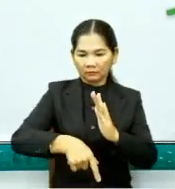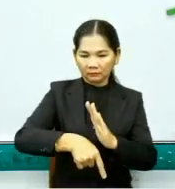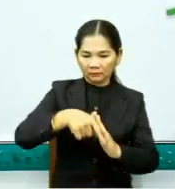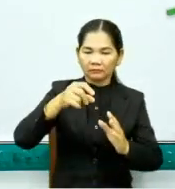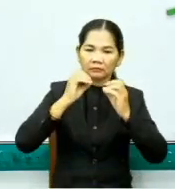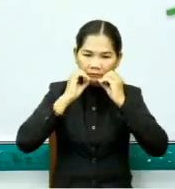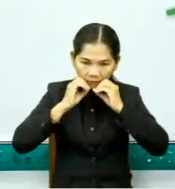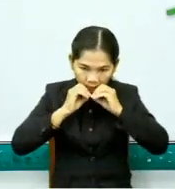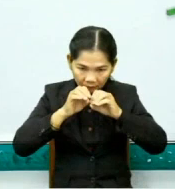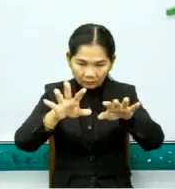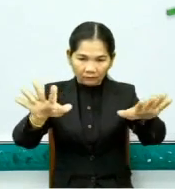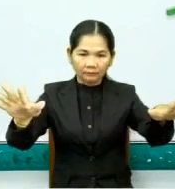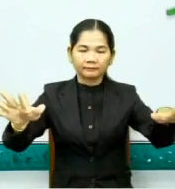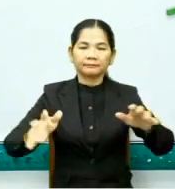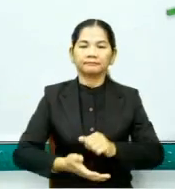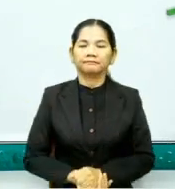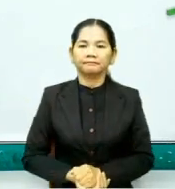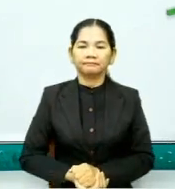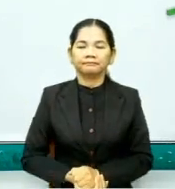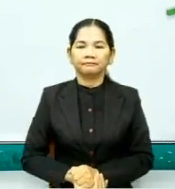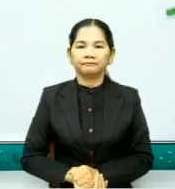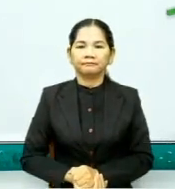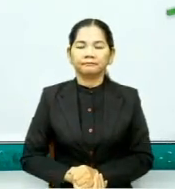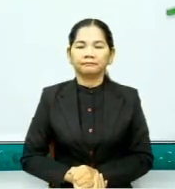cá sắp xài